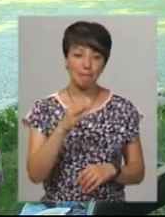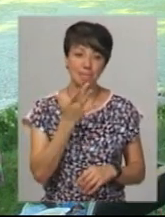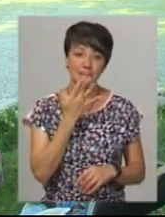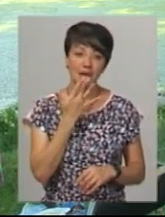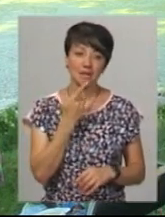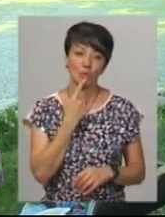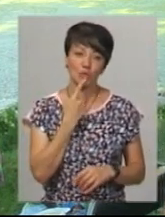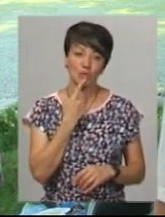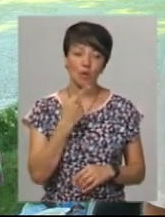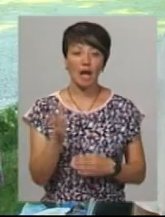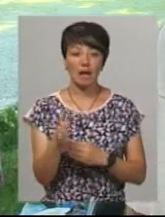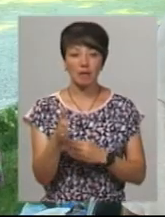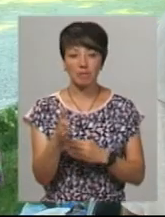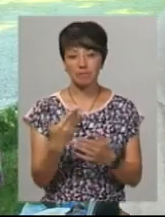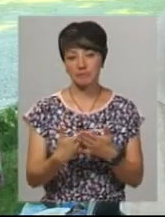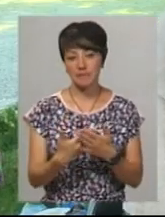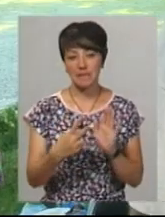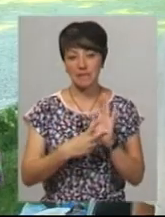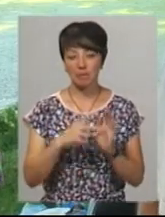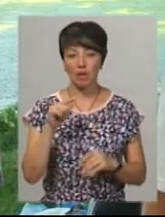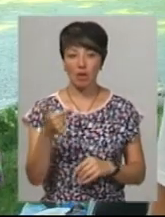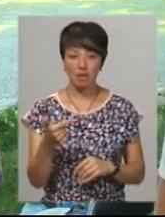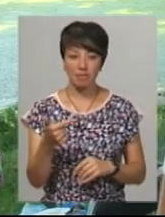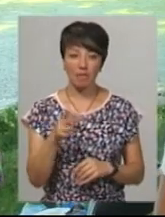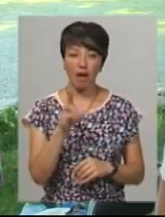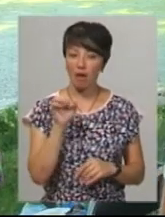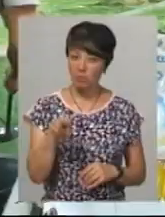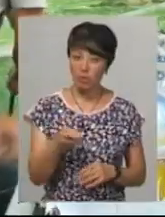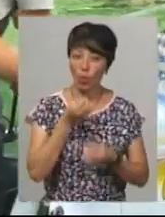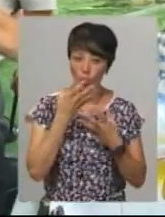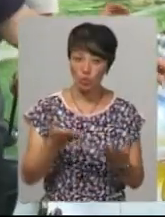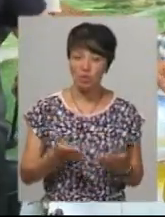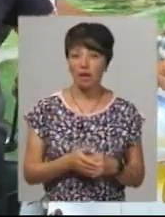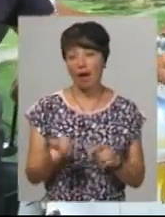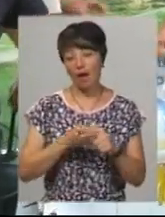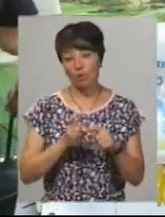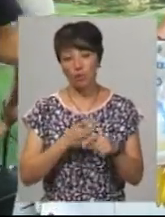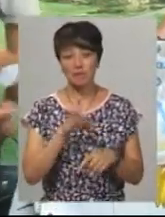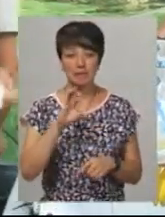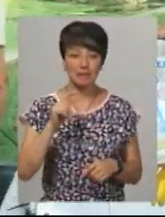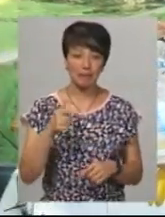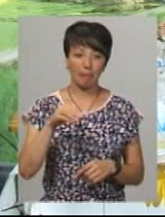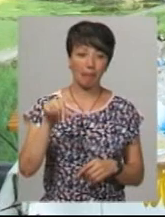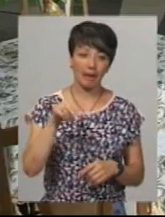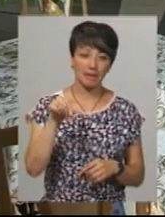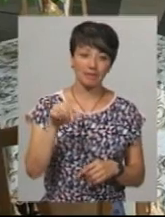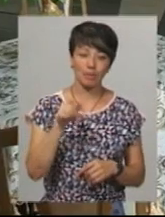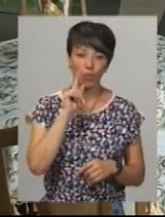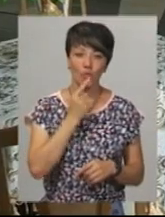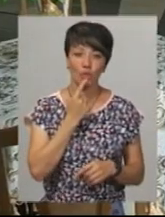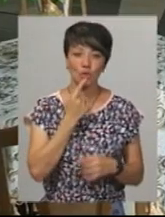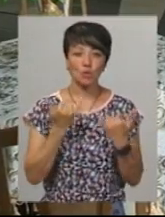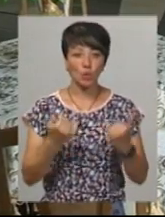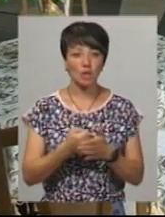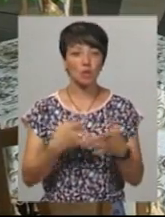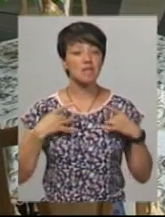вкусу. Для рибки пішло 7 кілограм карпа хорошого, ну картошечка, сіль, перець по вкусу. Сьогодні до